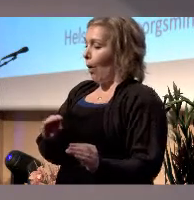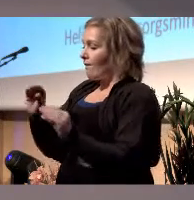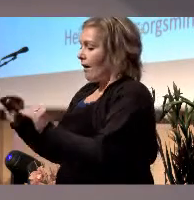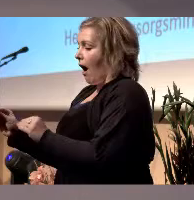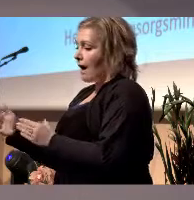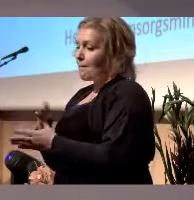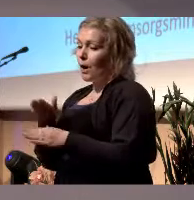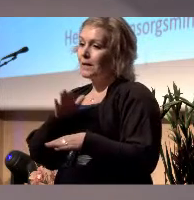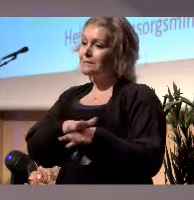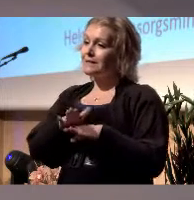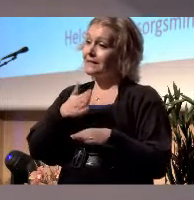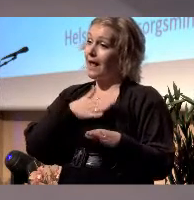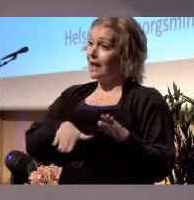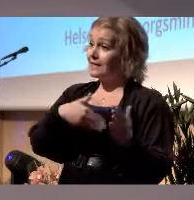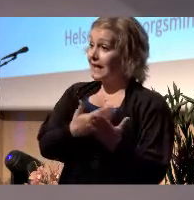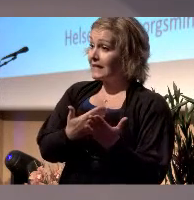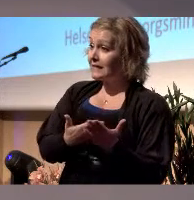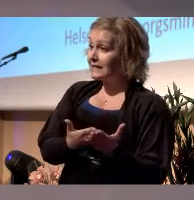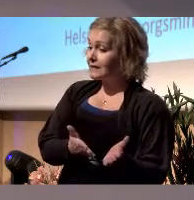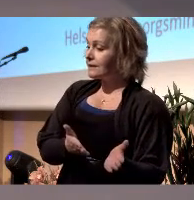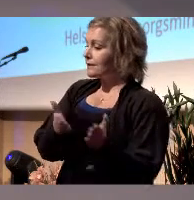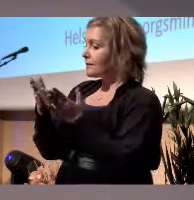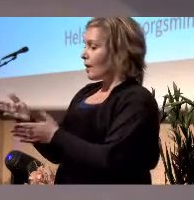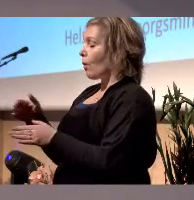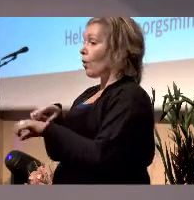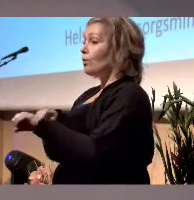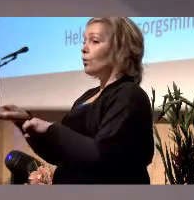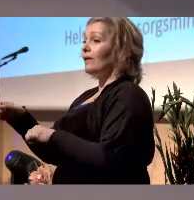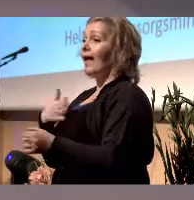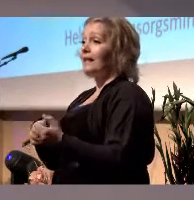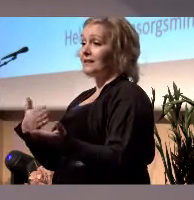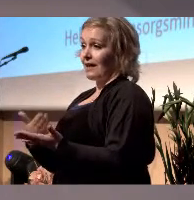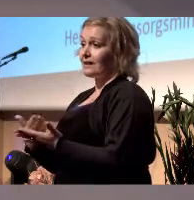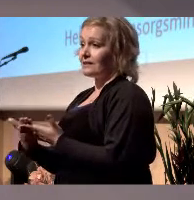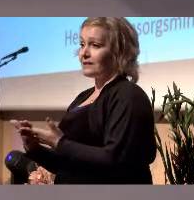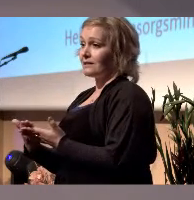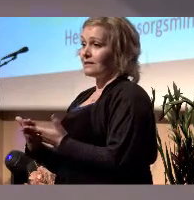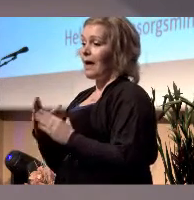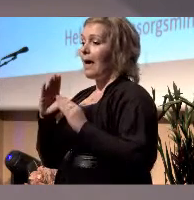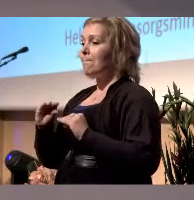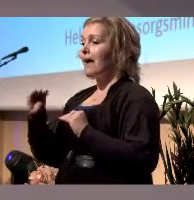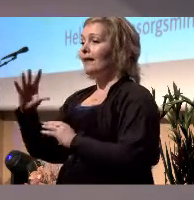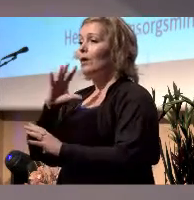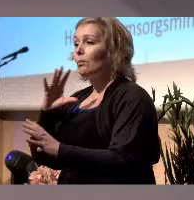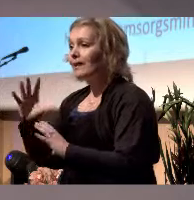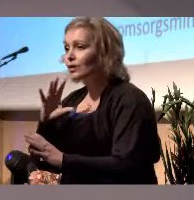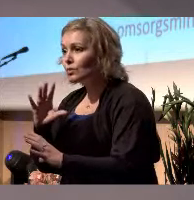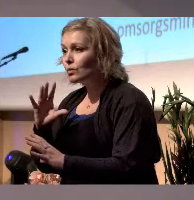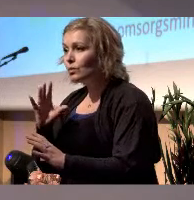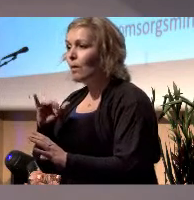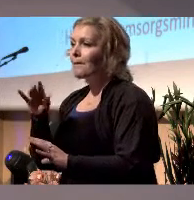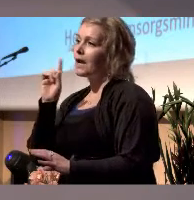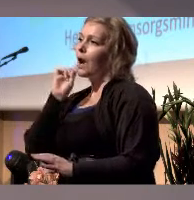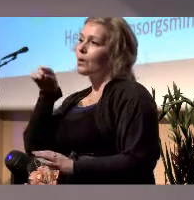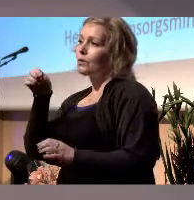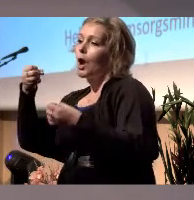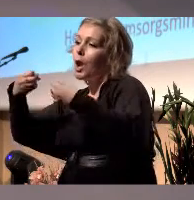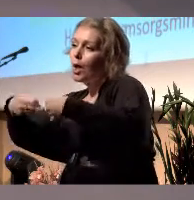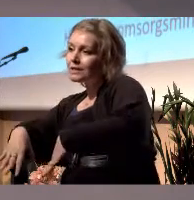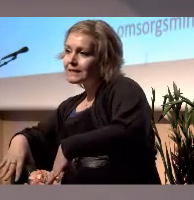mellom spesialisthelsetjenesten og kommunehelsetjenesten. Bedre kommunikasjon og smartere